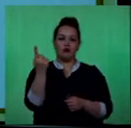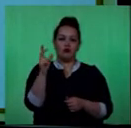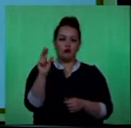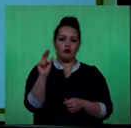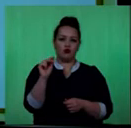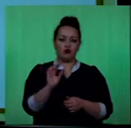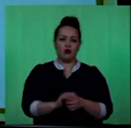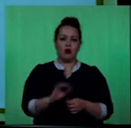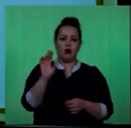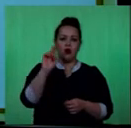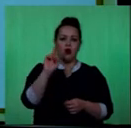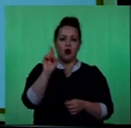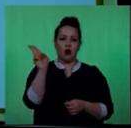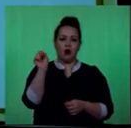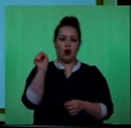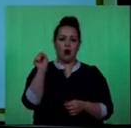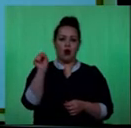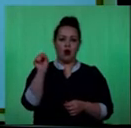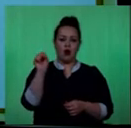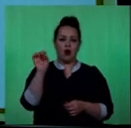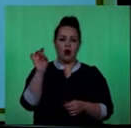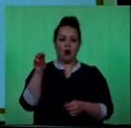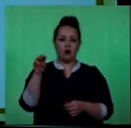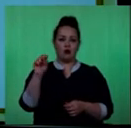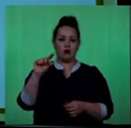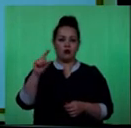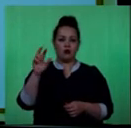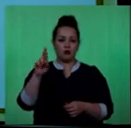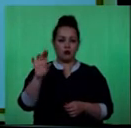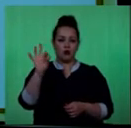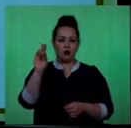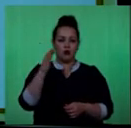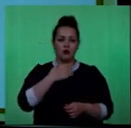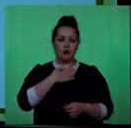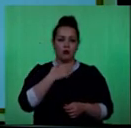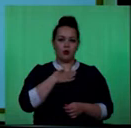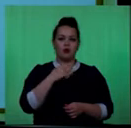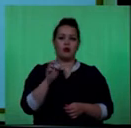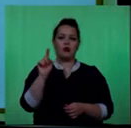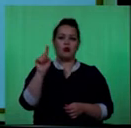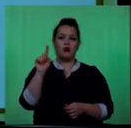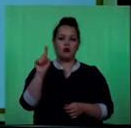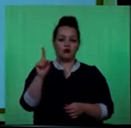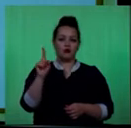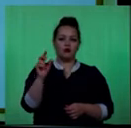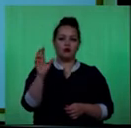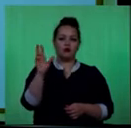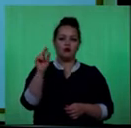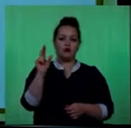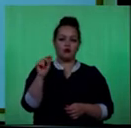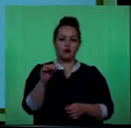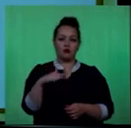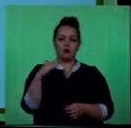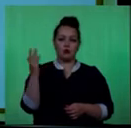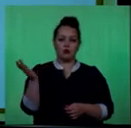карта чья она моя карта одна под поэтому единственное число справа у нас